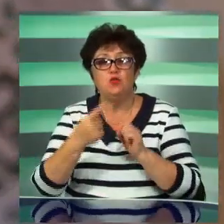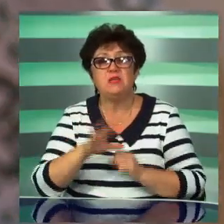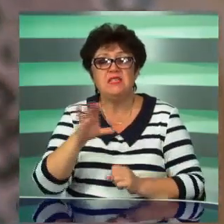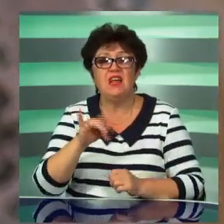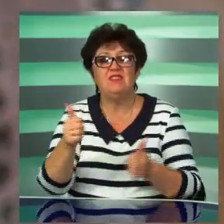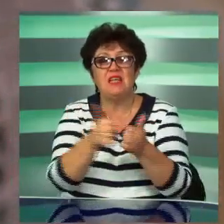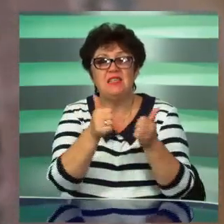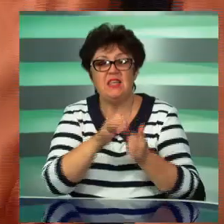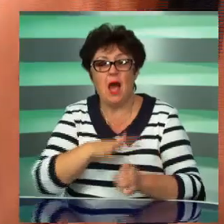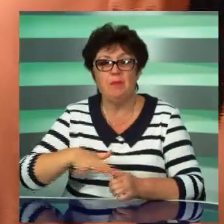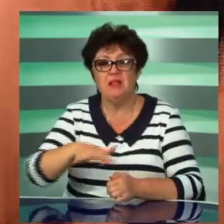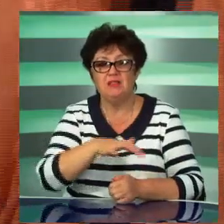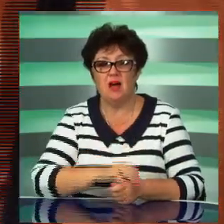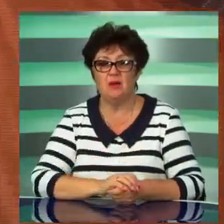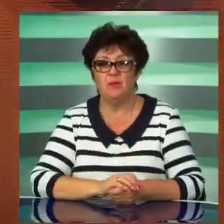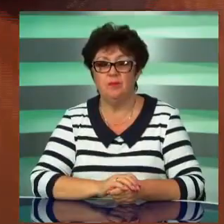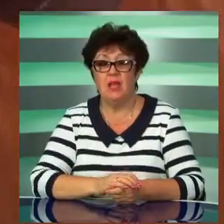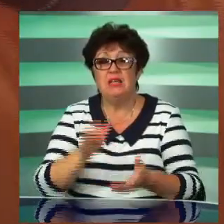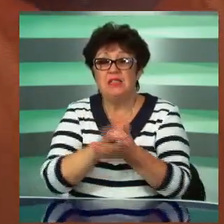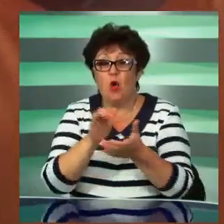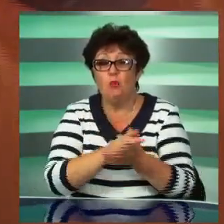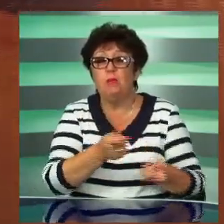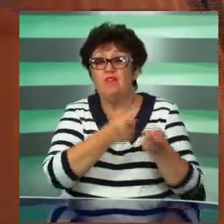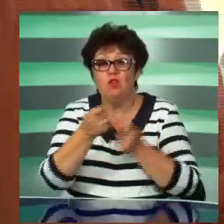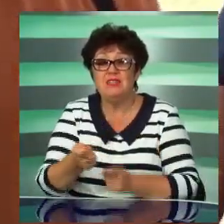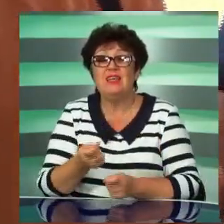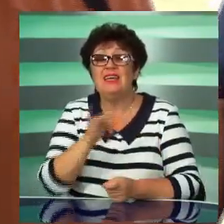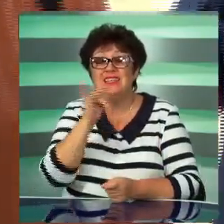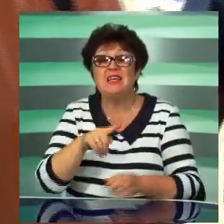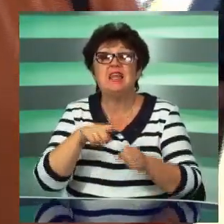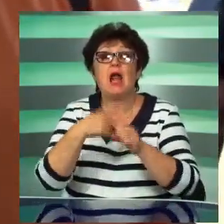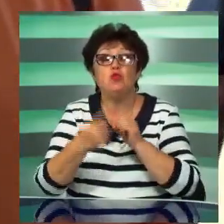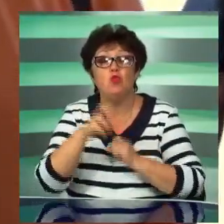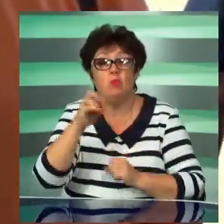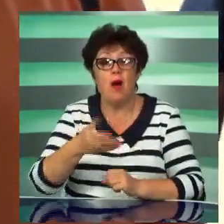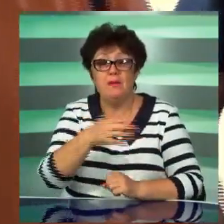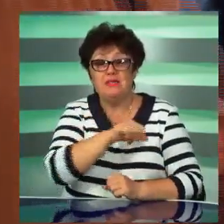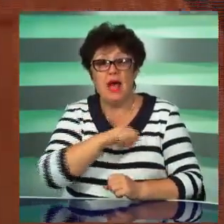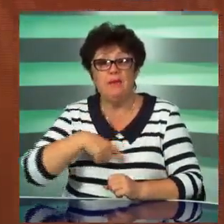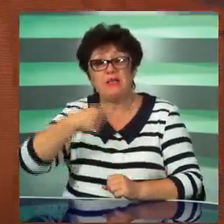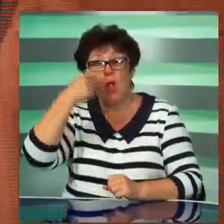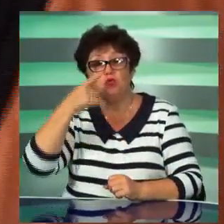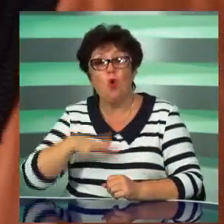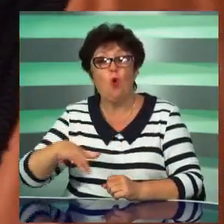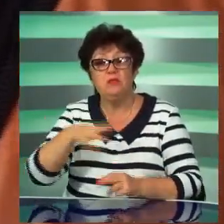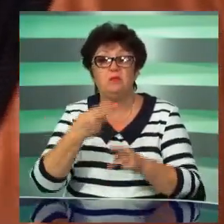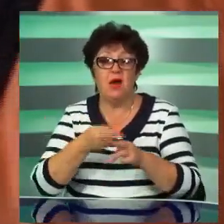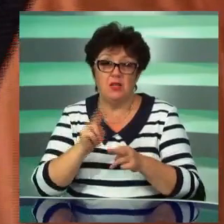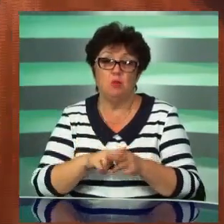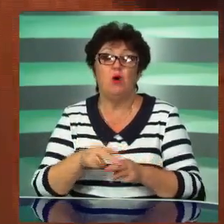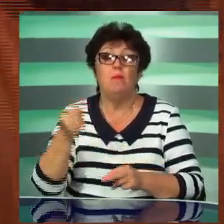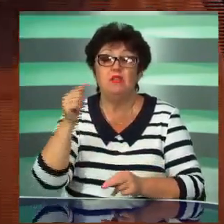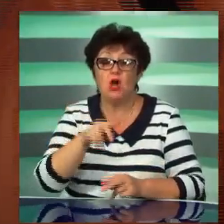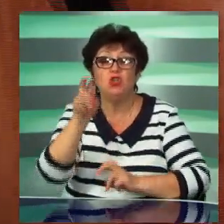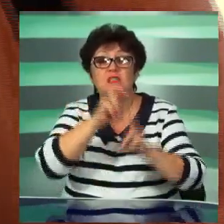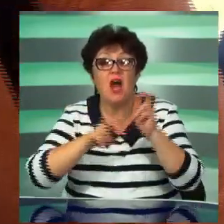и в соседних областях. У нас знакомые привозят прямо непосредственно из Стародуба. Мы сами из Калужской области. Пожалуйста, поэтому возьмите. Мы даже